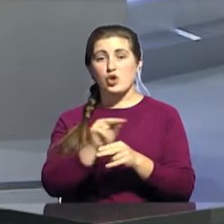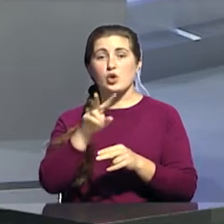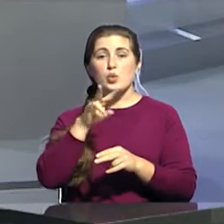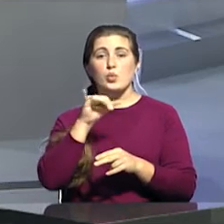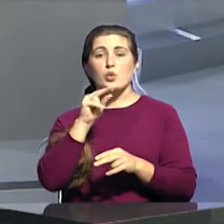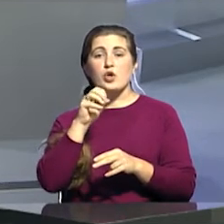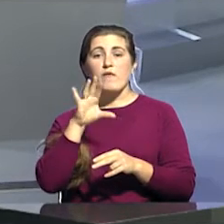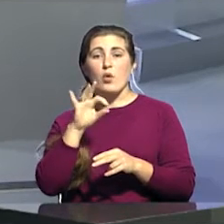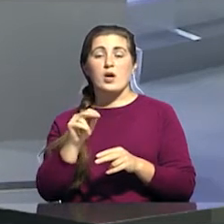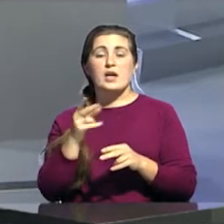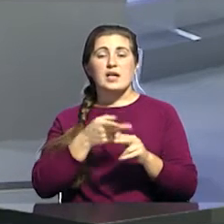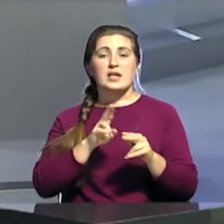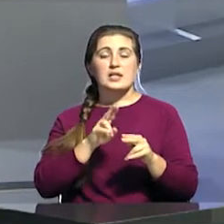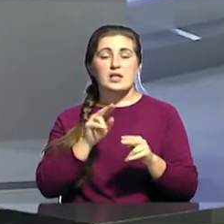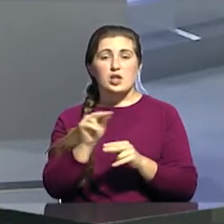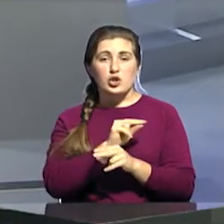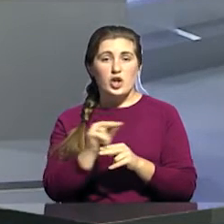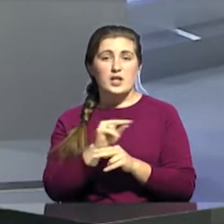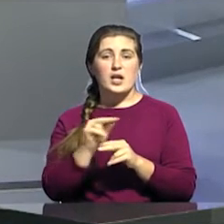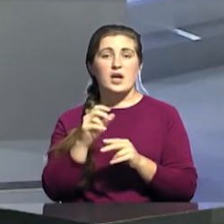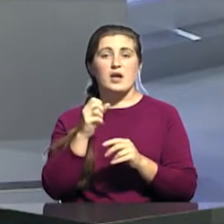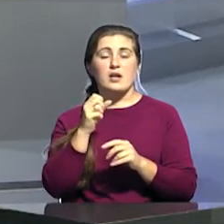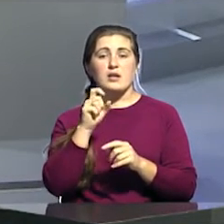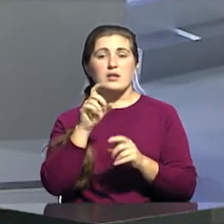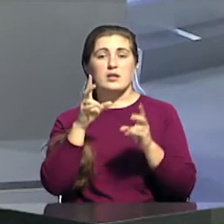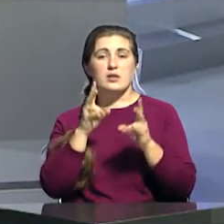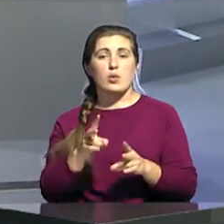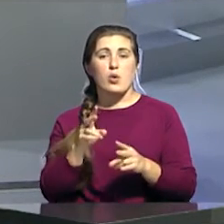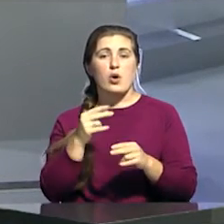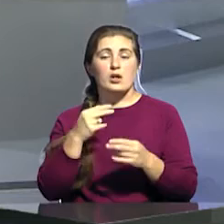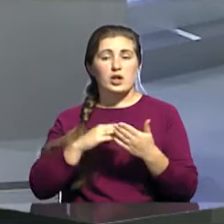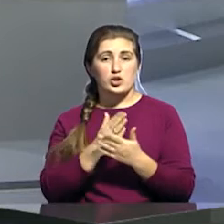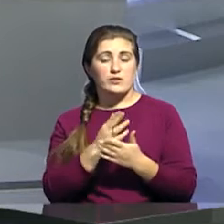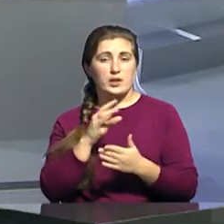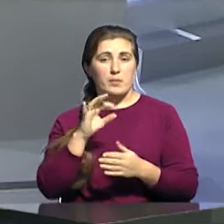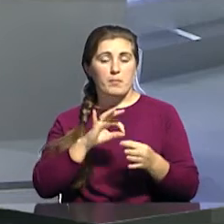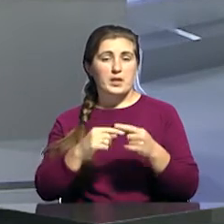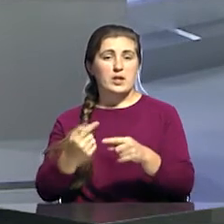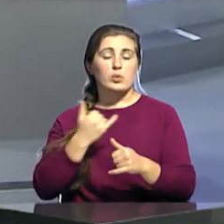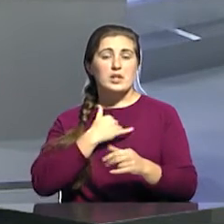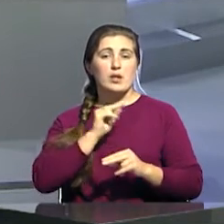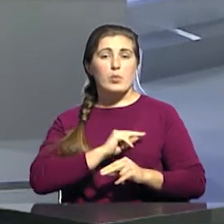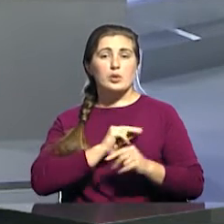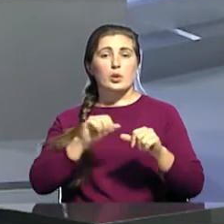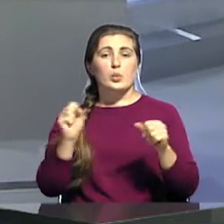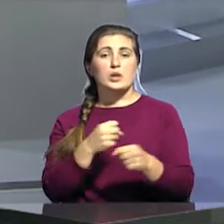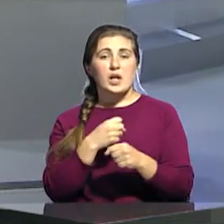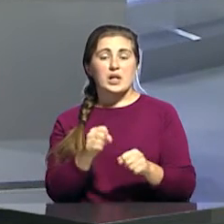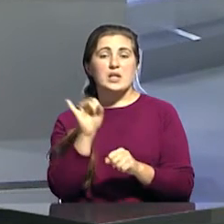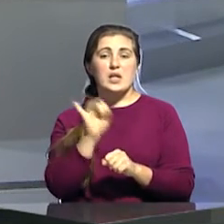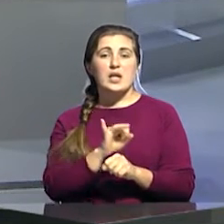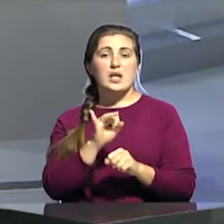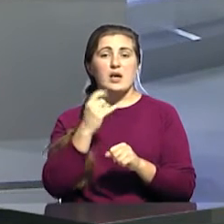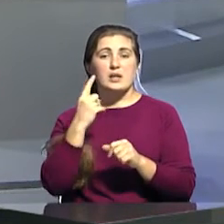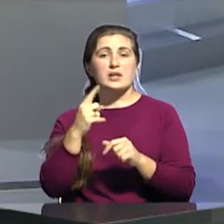злокачественных процессов. На данный момент у нас работает линейный ускоритель, и работает один аппарат